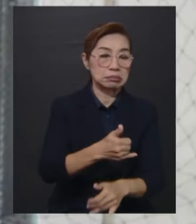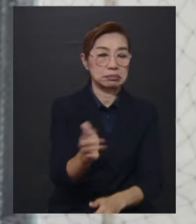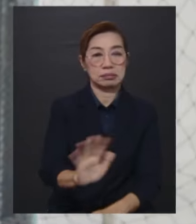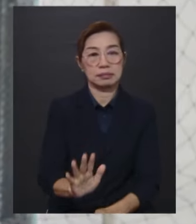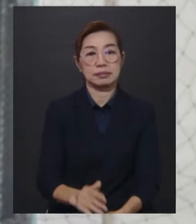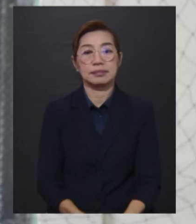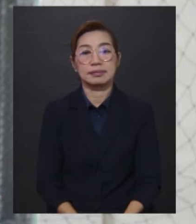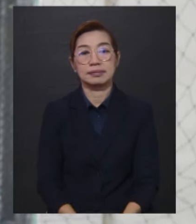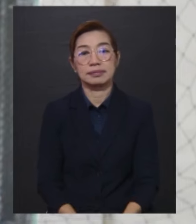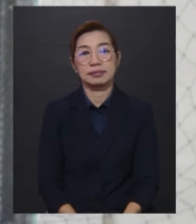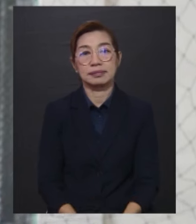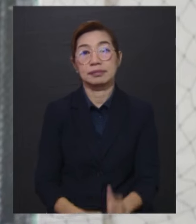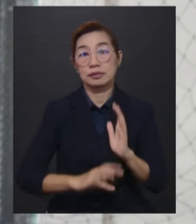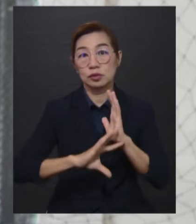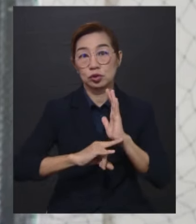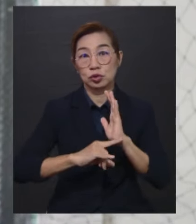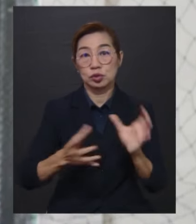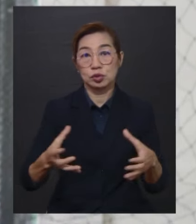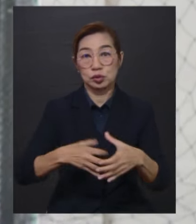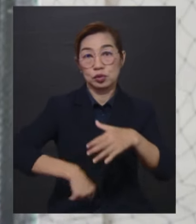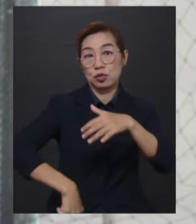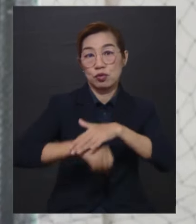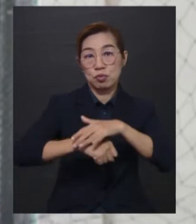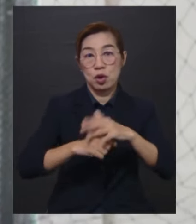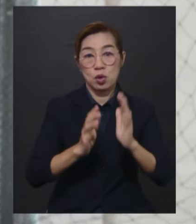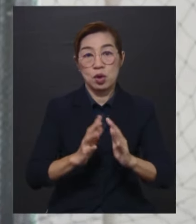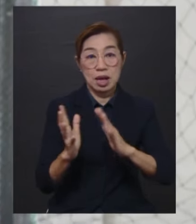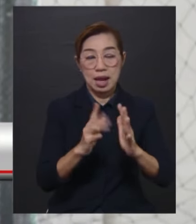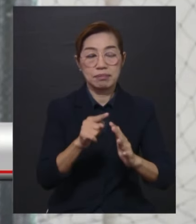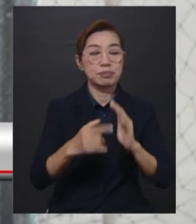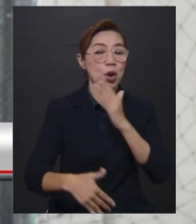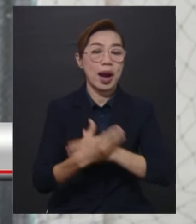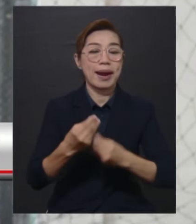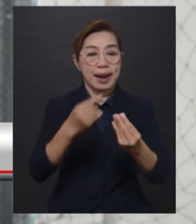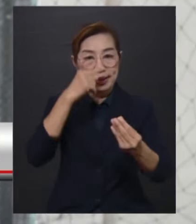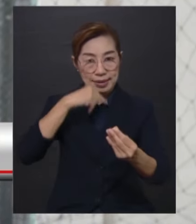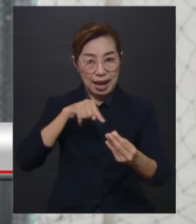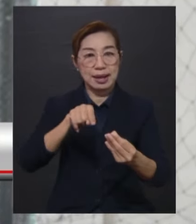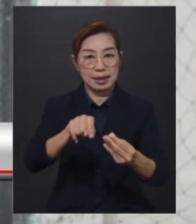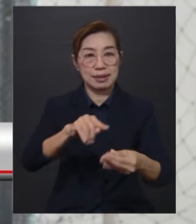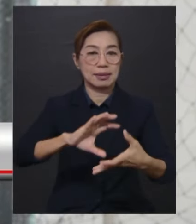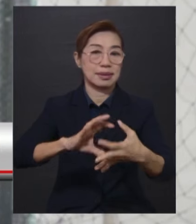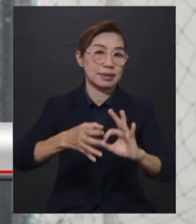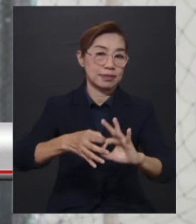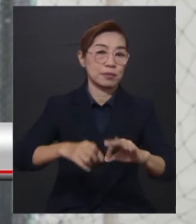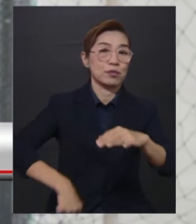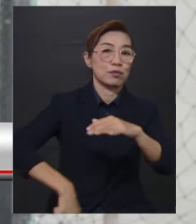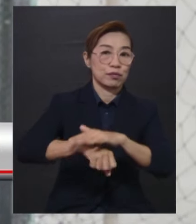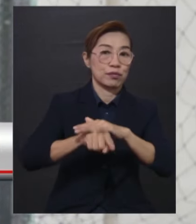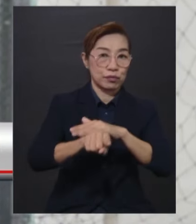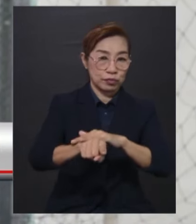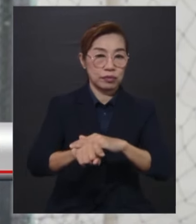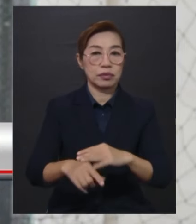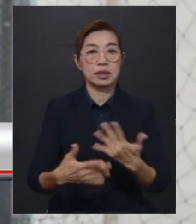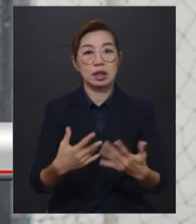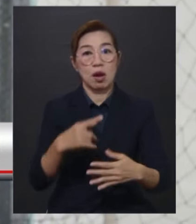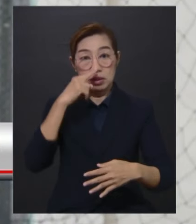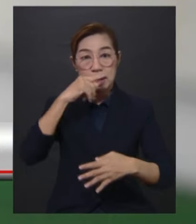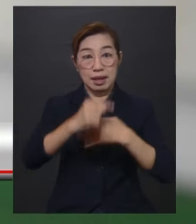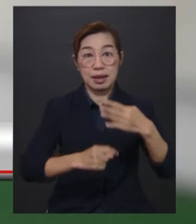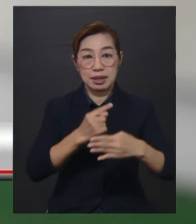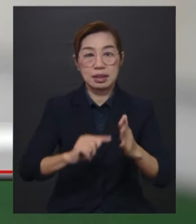โดยฉลามโต๊ะเล็กบลูเวฟชลบุรีครับเน้นให้โอกาสนักเตะไทยในการแข่งขันฟุตซอลไทยลีกซีซั่นนี้นะครับที่จะเ